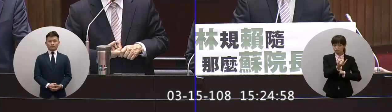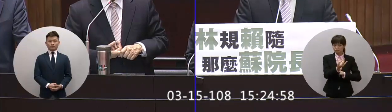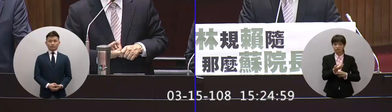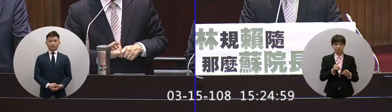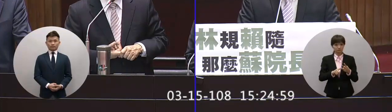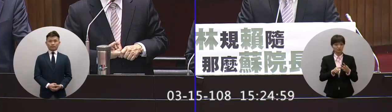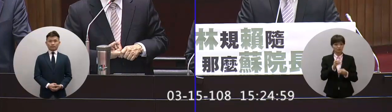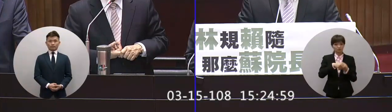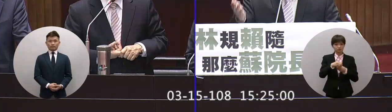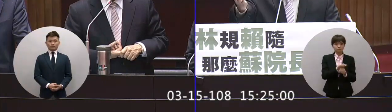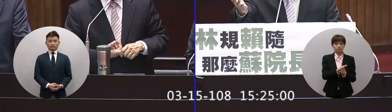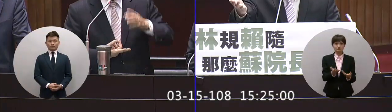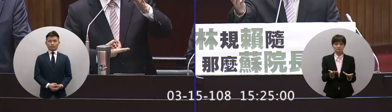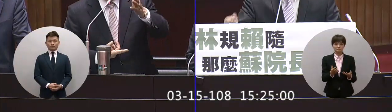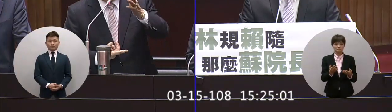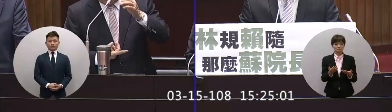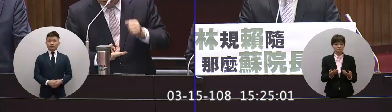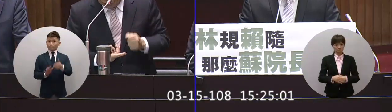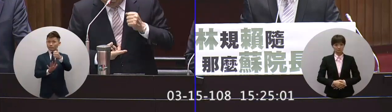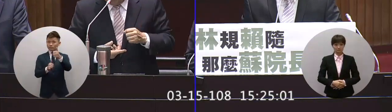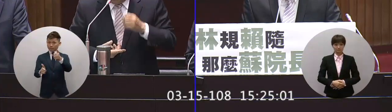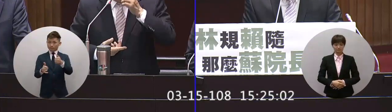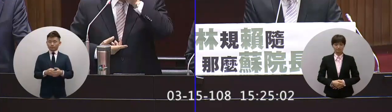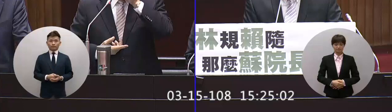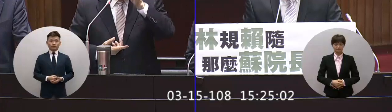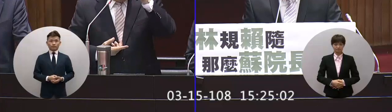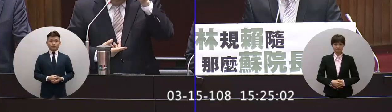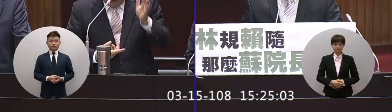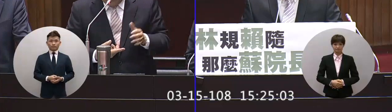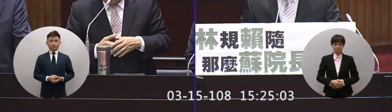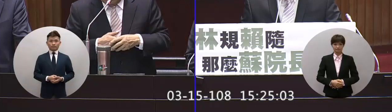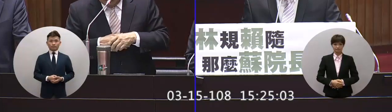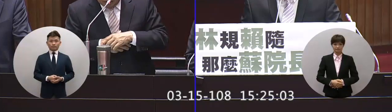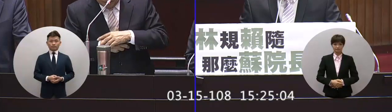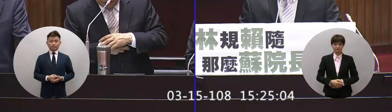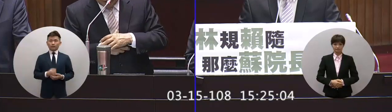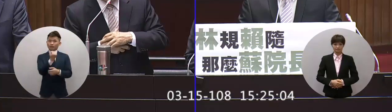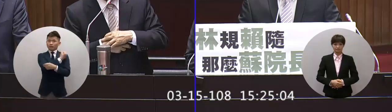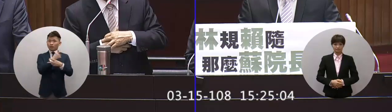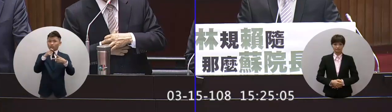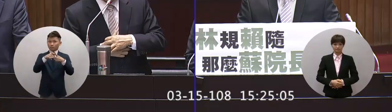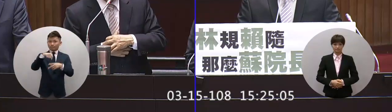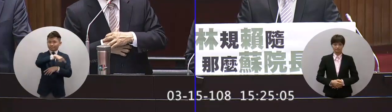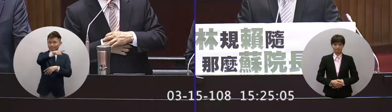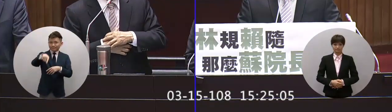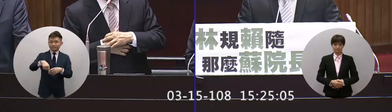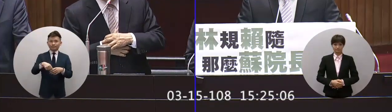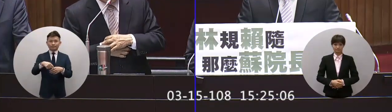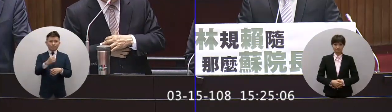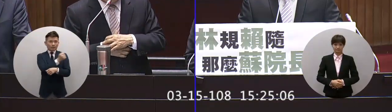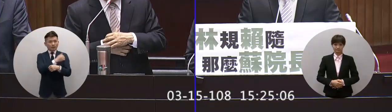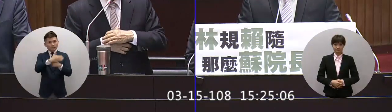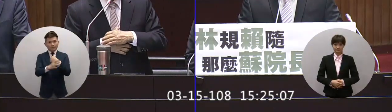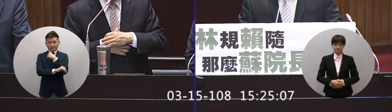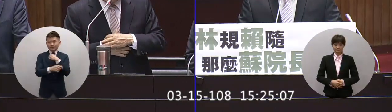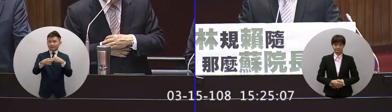他两项呢？ 这个委员就是有关劳工朋友就切切相关的老板基